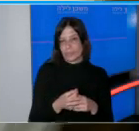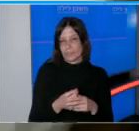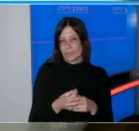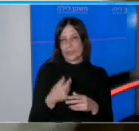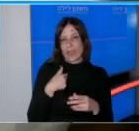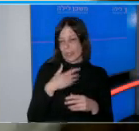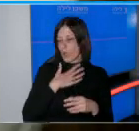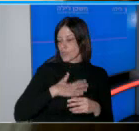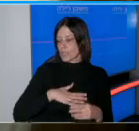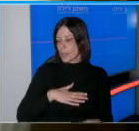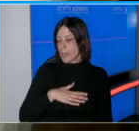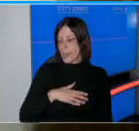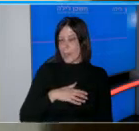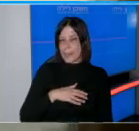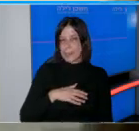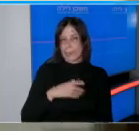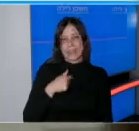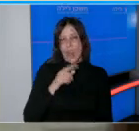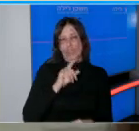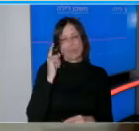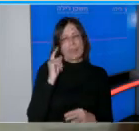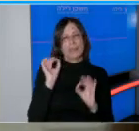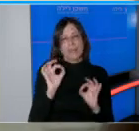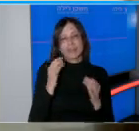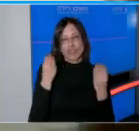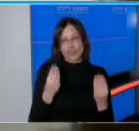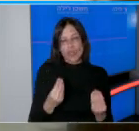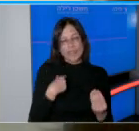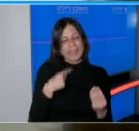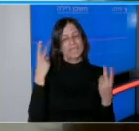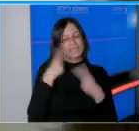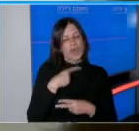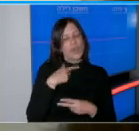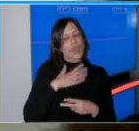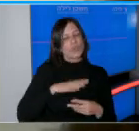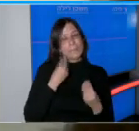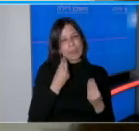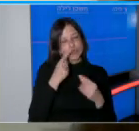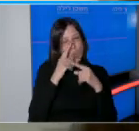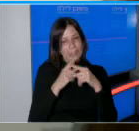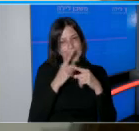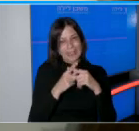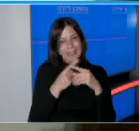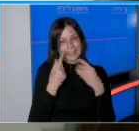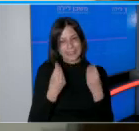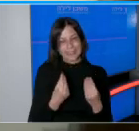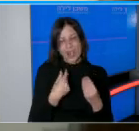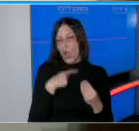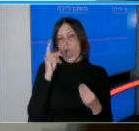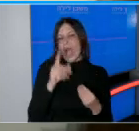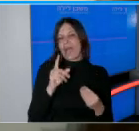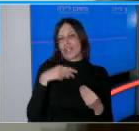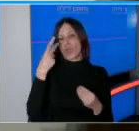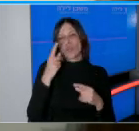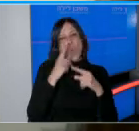אני רוצה, אני לא שמעתי אותך כל כך טוב, אני הבנתי שאתה רוצה משהו אופטימי לאחז בו. לא, האמת היא, זה לא חייב להיות